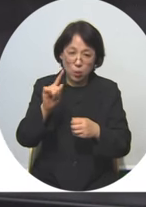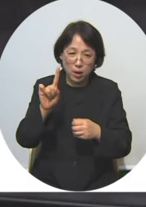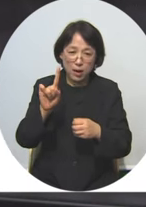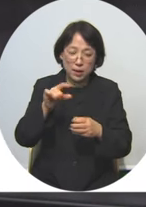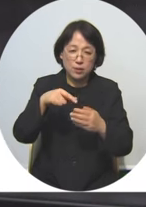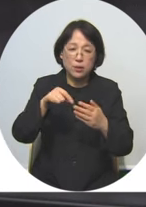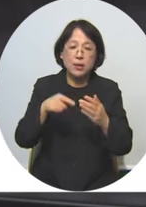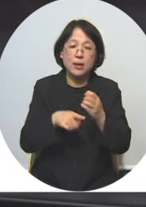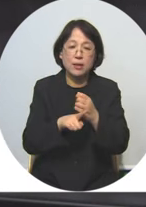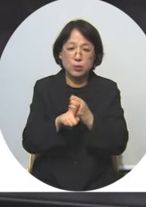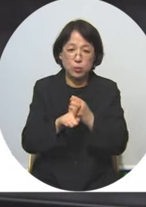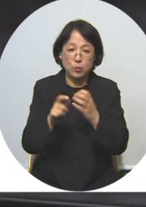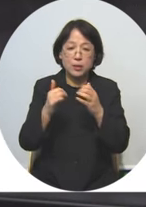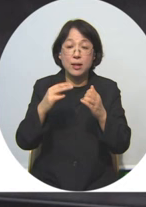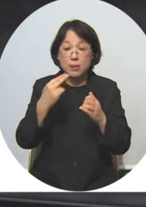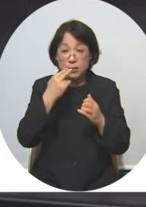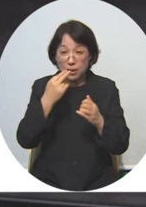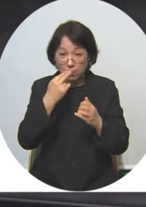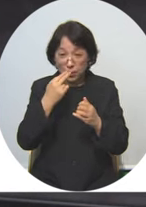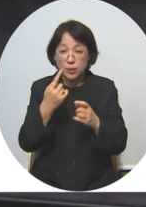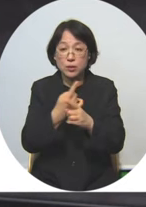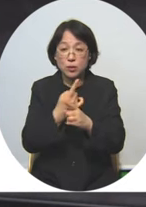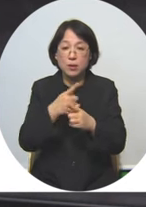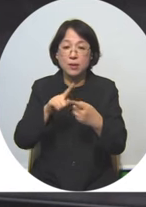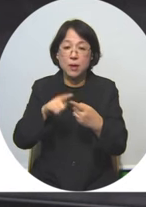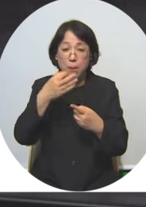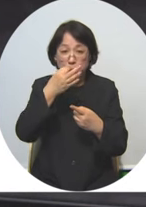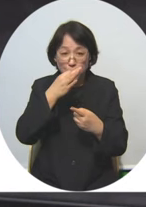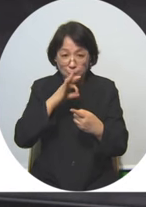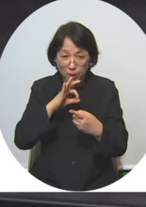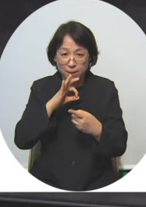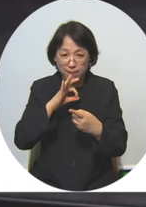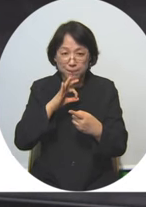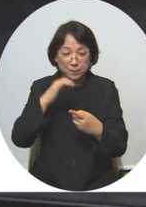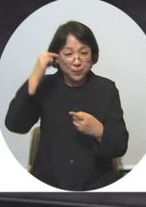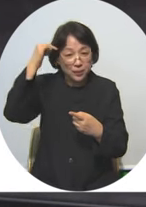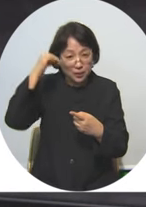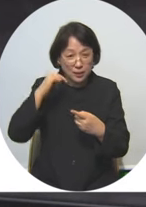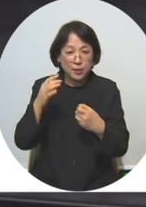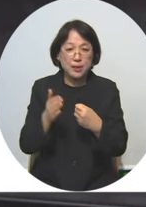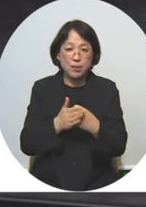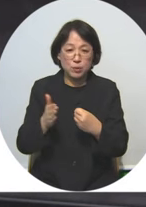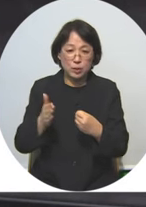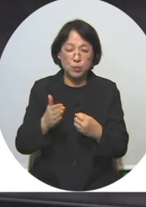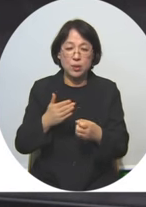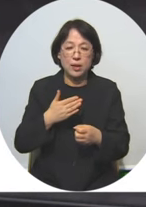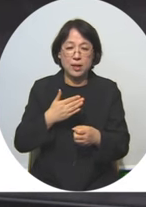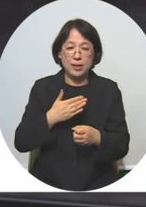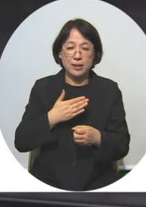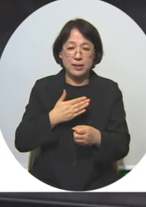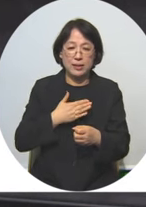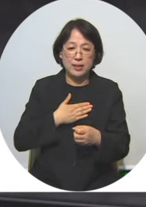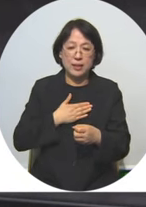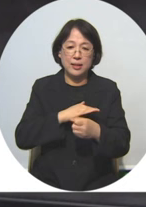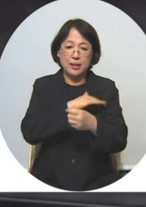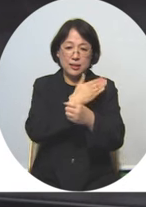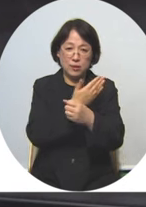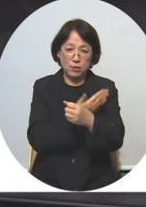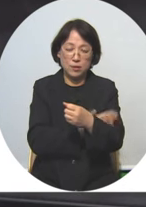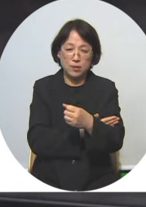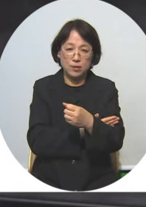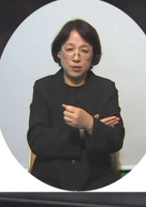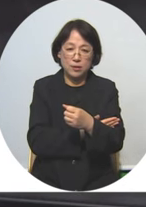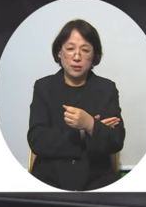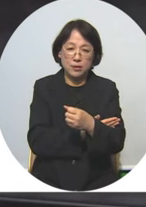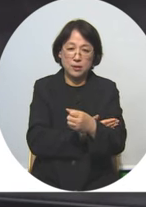다루는 거에 대한 그런 보람이나 이런 거를 느끼기 때문에 이제 외과를 한 거고, 그리고 이러한